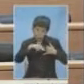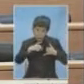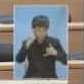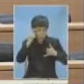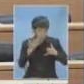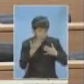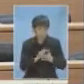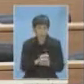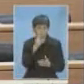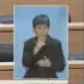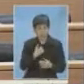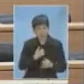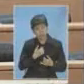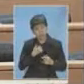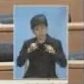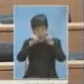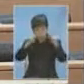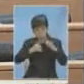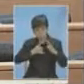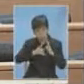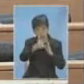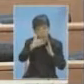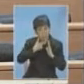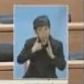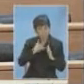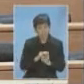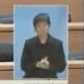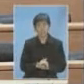แล้วท่านเห็นเครื่องตรวจไหมครับเคยใช้กันไหมครับ